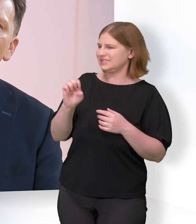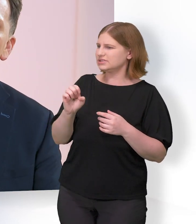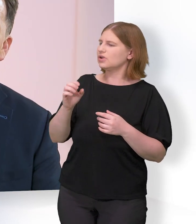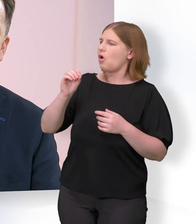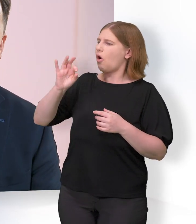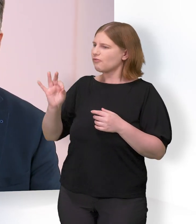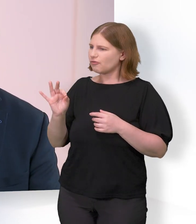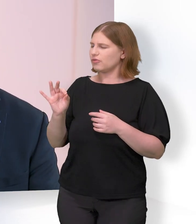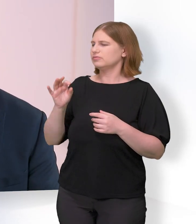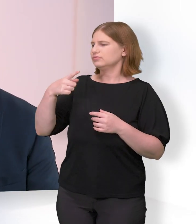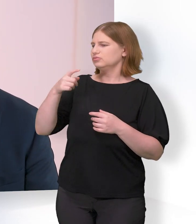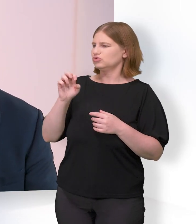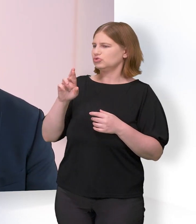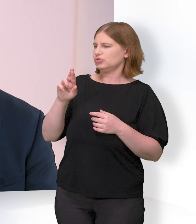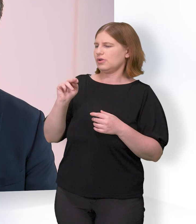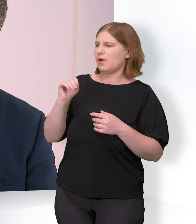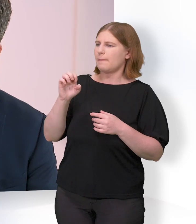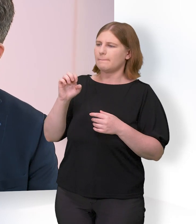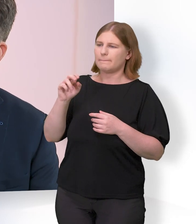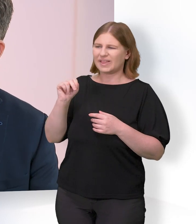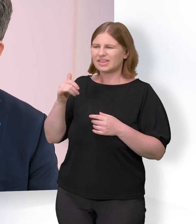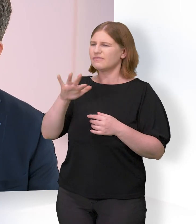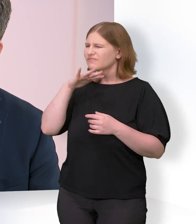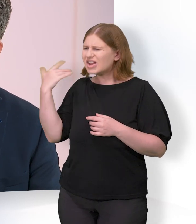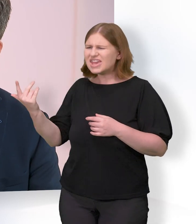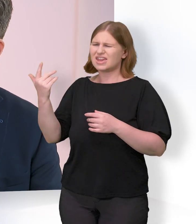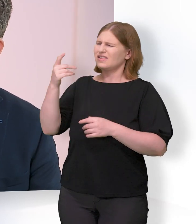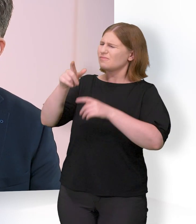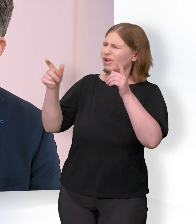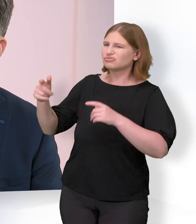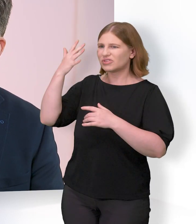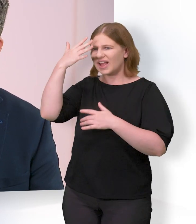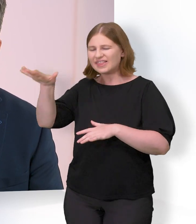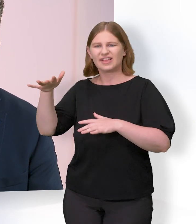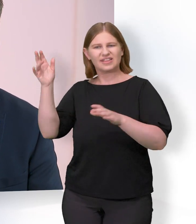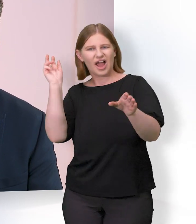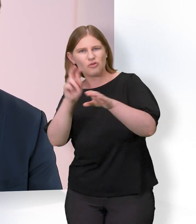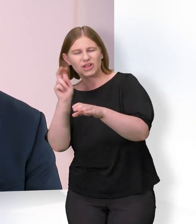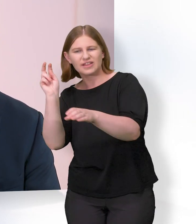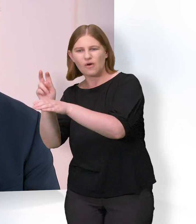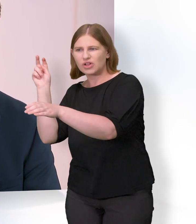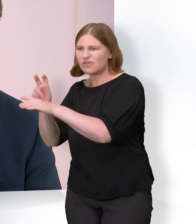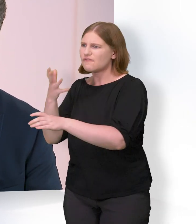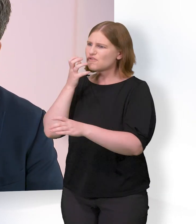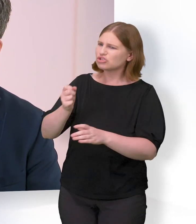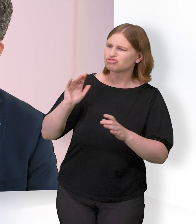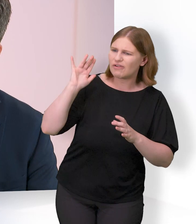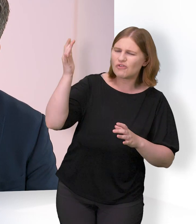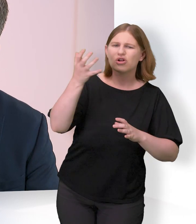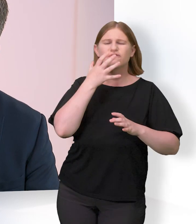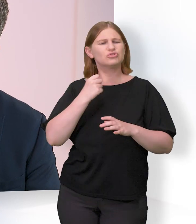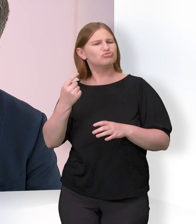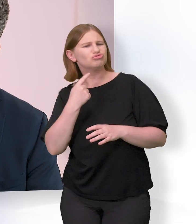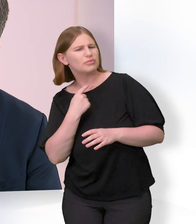viele Talente zu sich selbst finden, sich entwickeln und dem Erfolg hinterherstreben. Was bedeutet